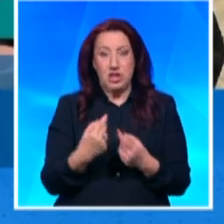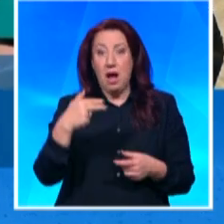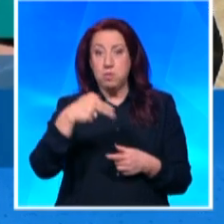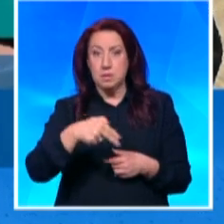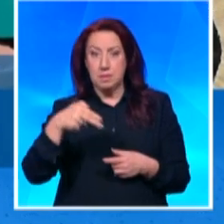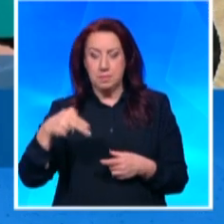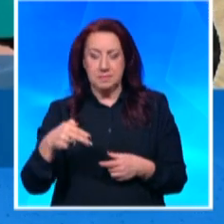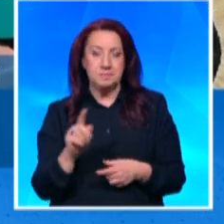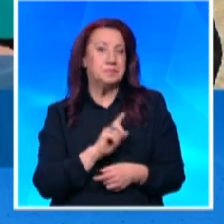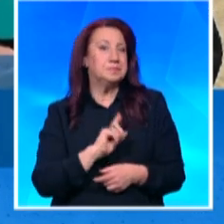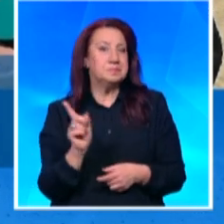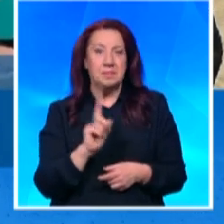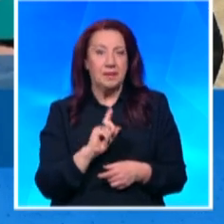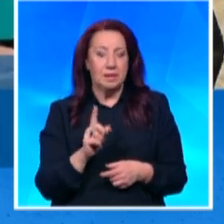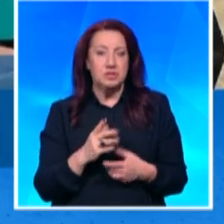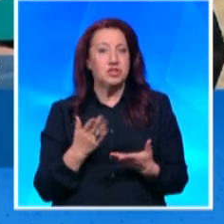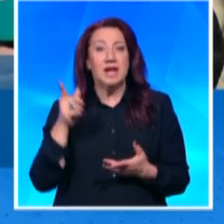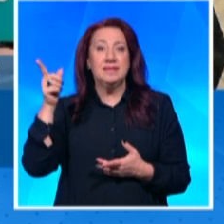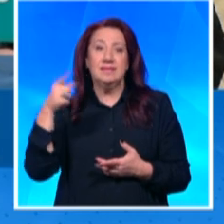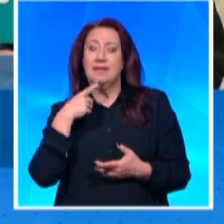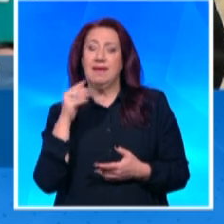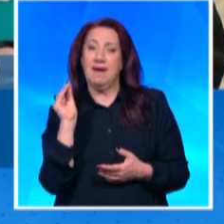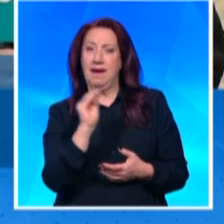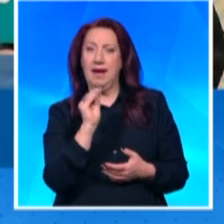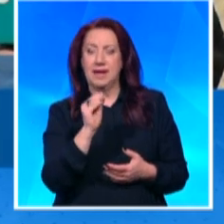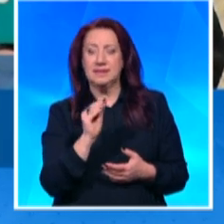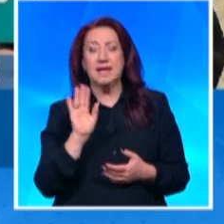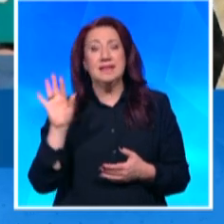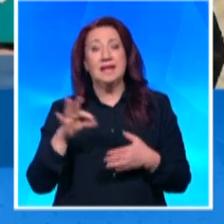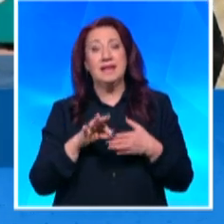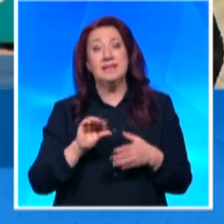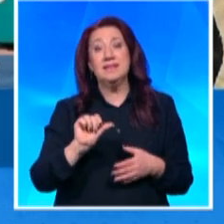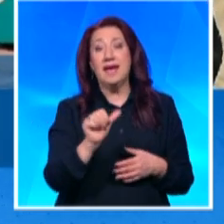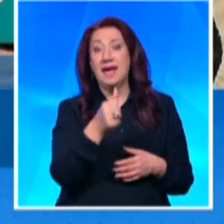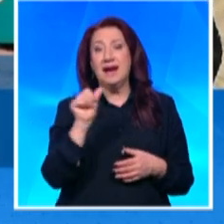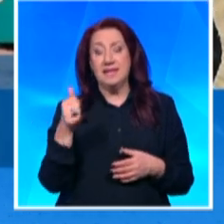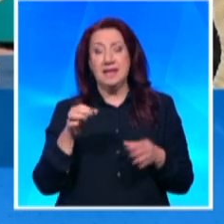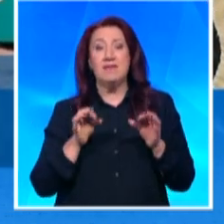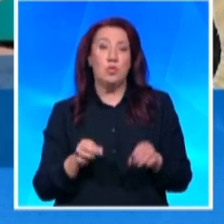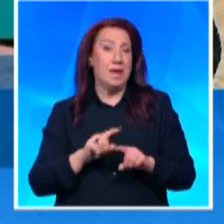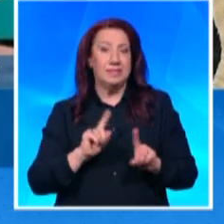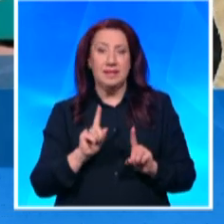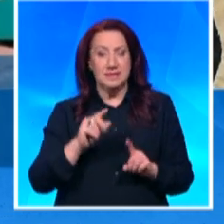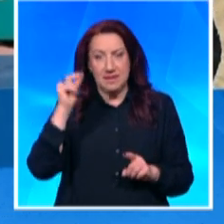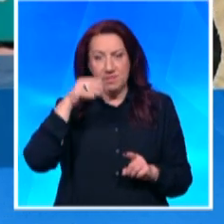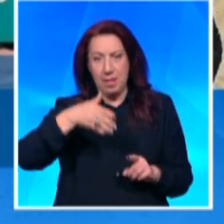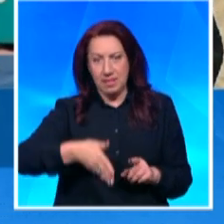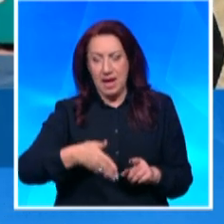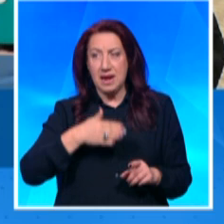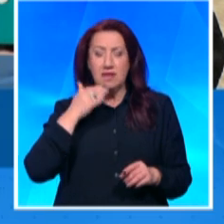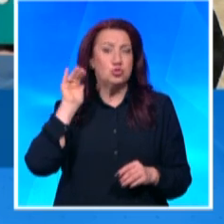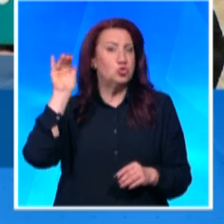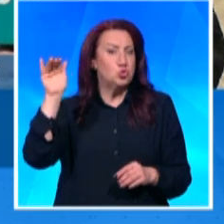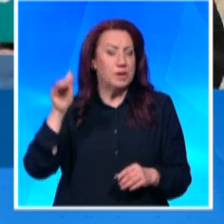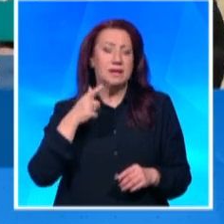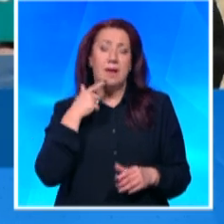България въобще нямаше, защото те казаха, че лидерите им са в чужбина и отказват да се срещат без тях, предлагат срещата да се